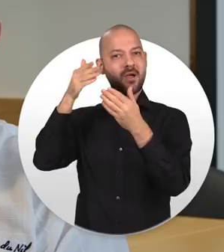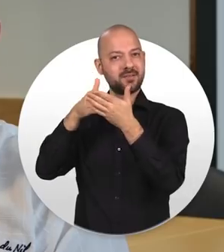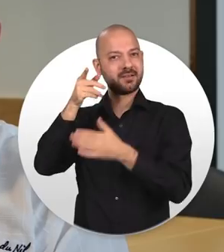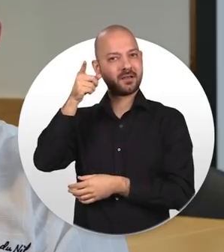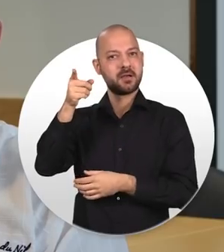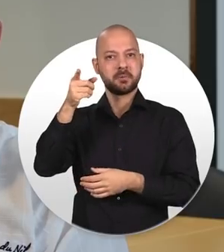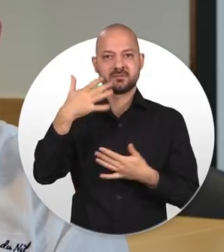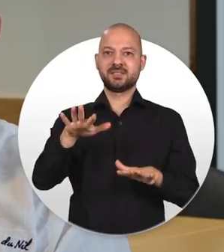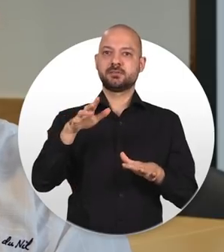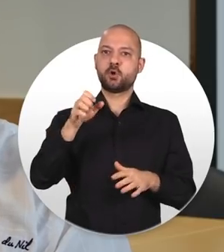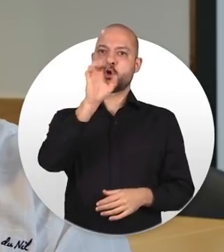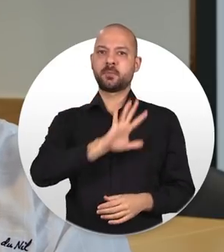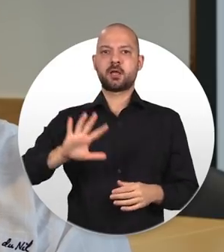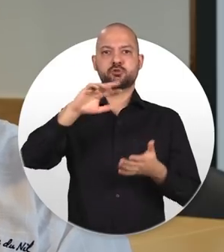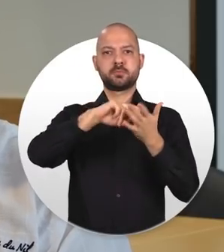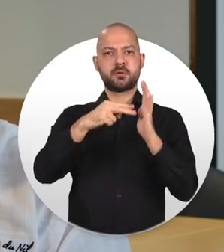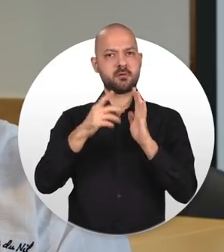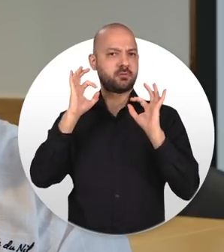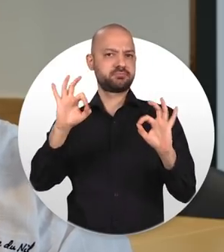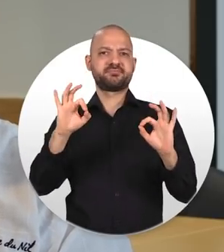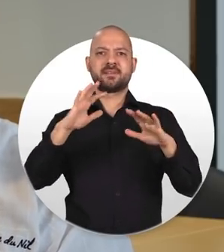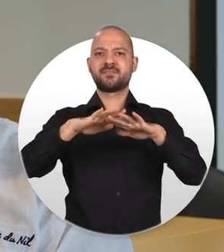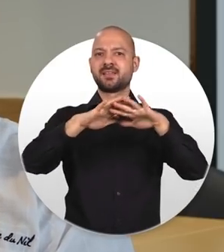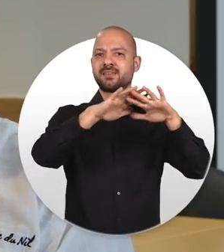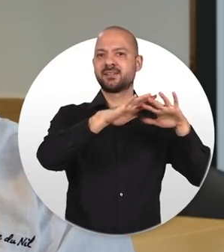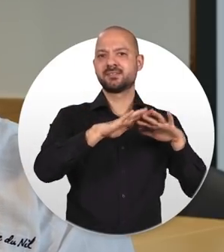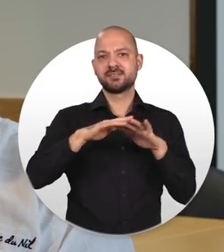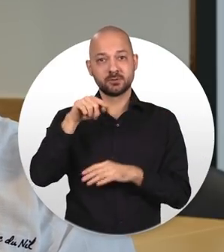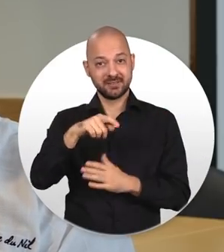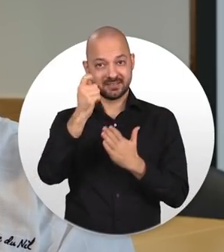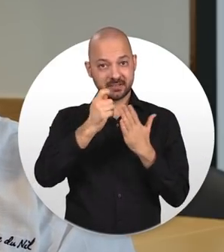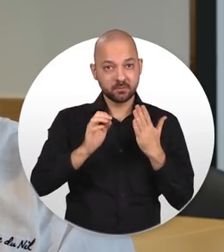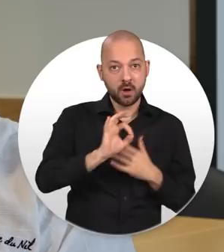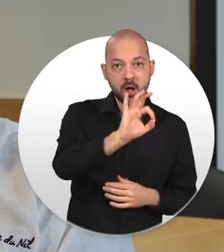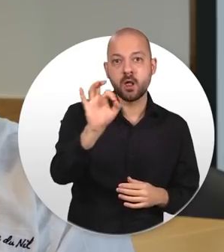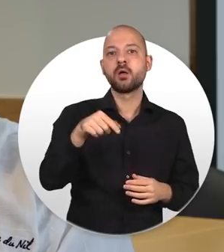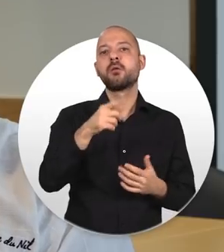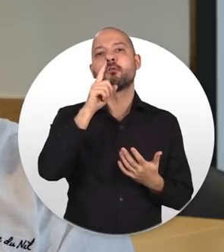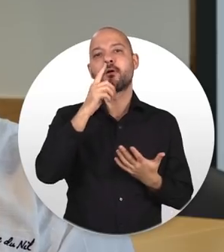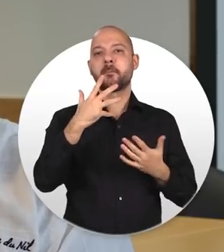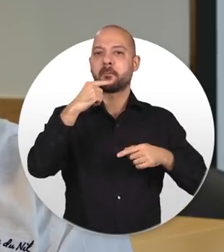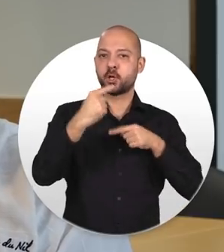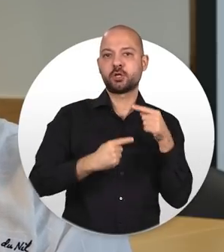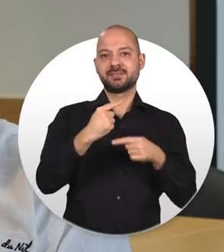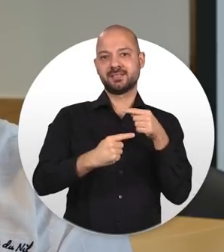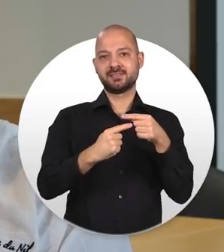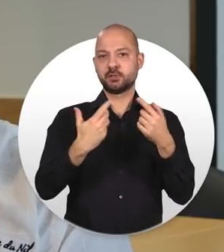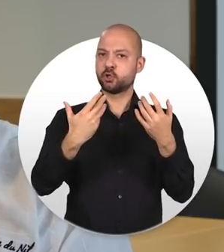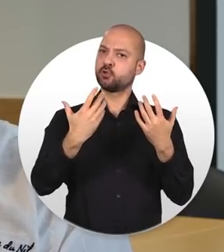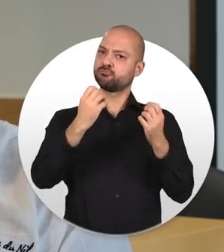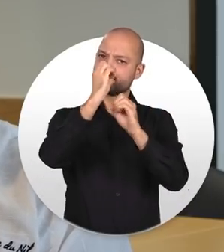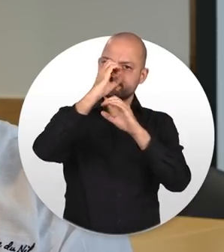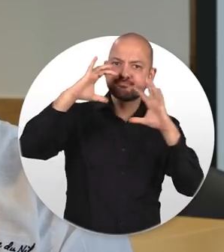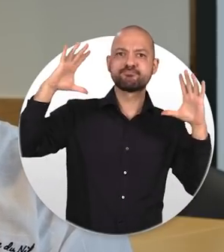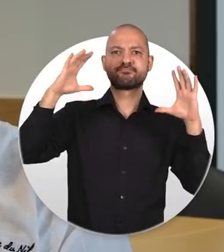InfoHandicap im europäischen Plan ziemlich gut vernetzt ist. Du hast den Design for All, aber ein Prozess, ein Konzept,